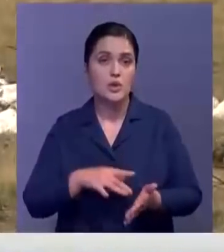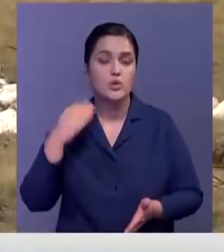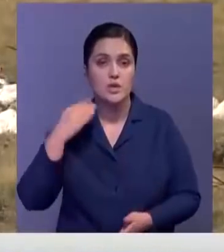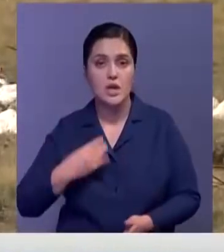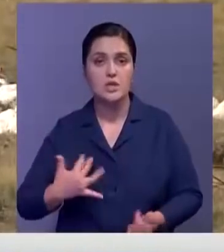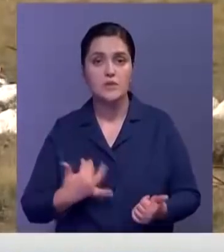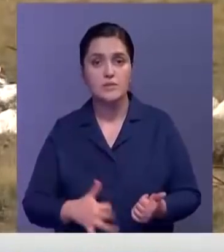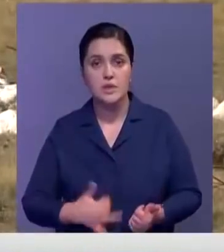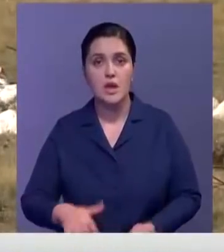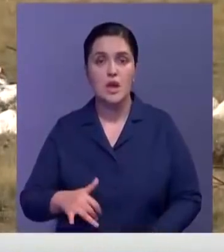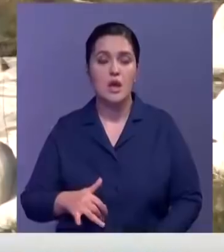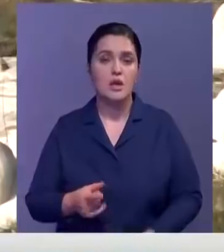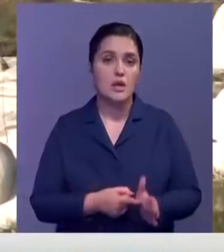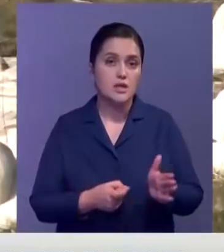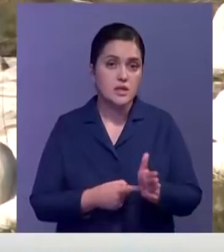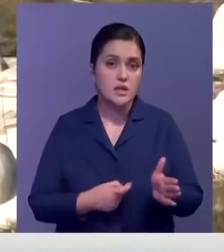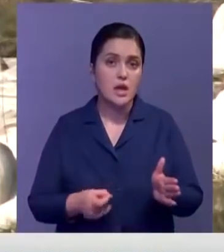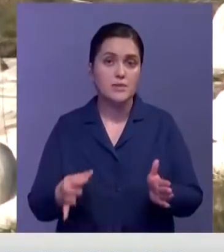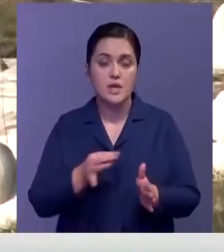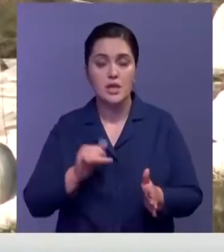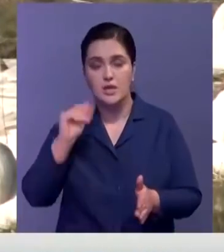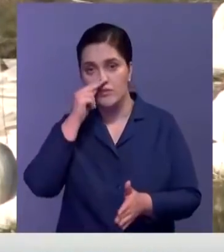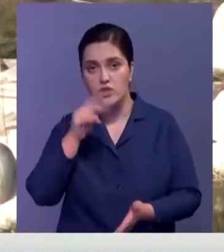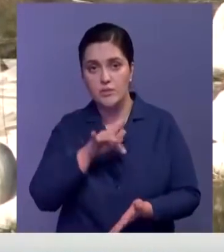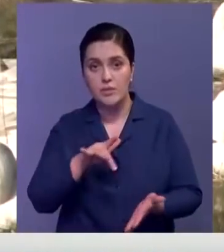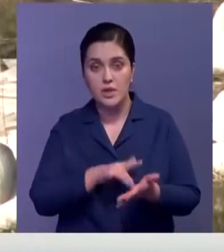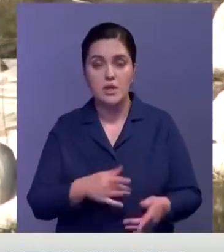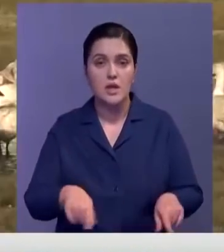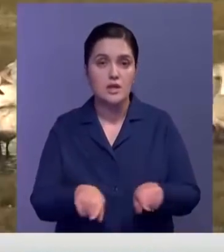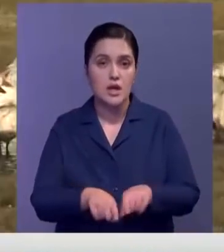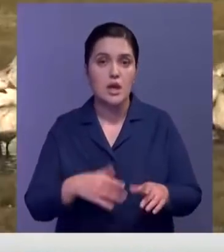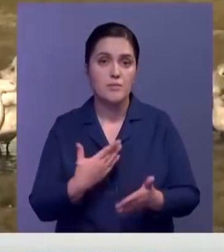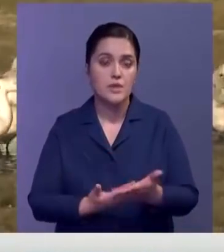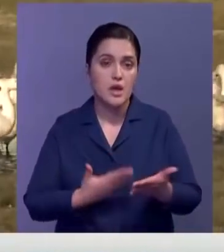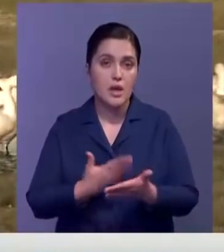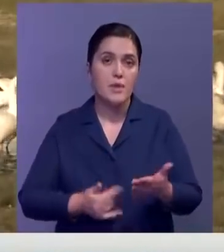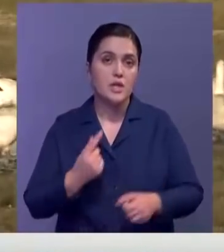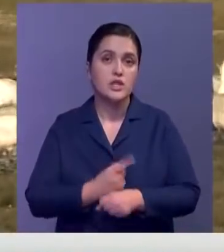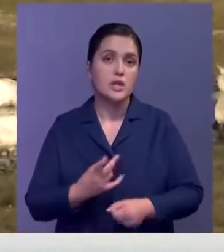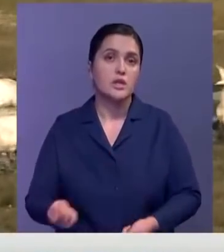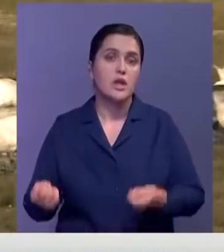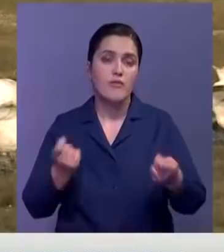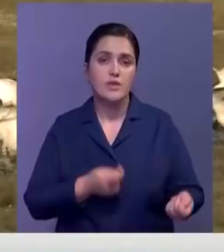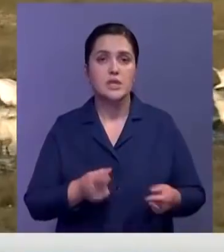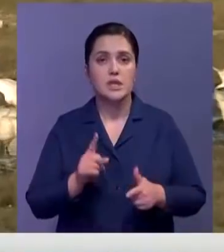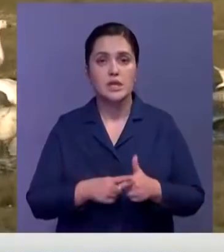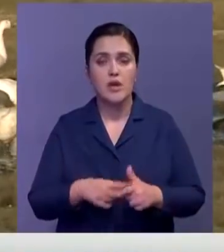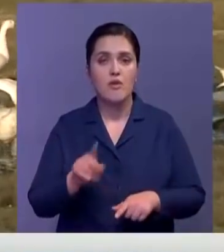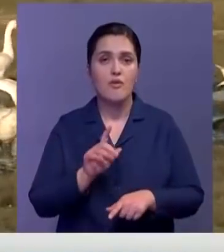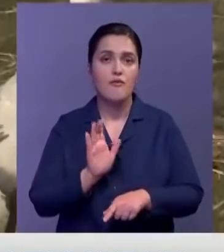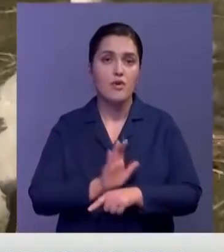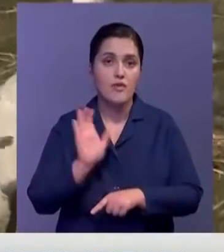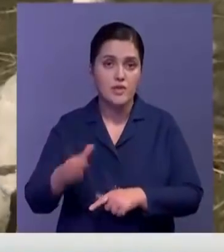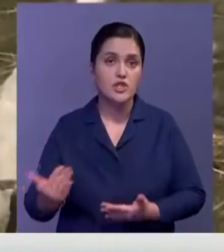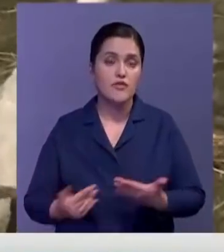В Туркестанской, Жамбылской, Актюбинской, Карагандинской областях и в Шымкенте. Она тоже дала пояснение об ограничениях на ввоз или вывоз